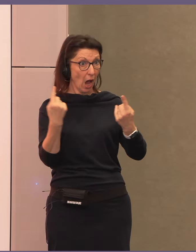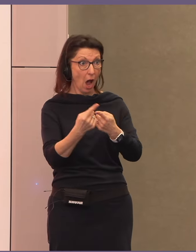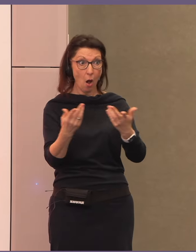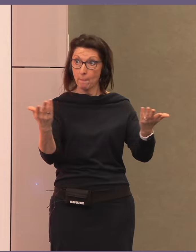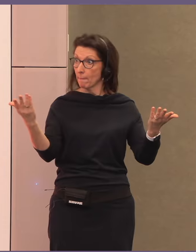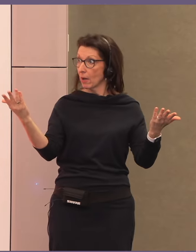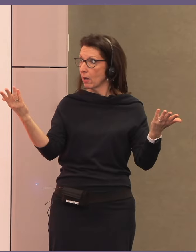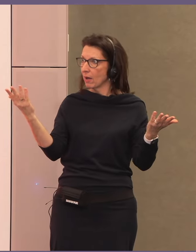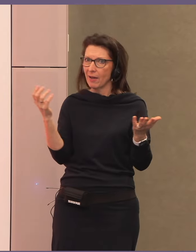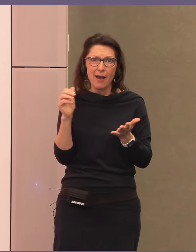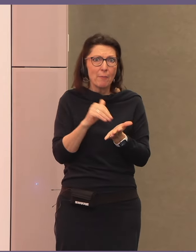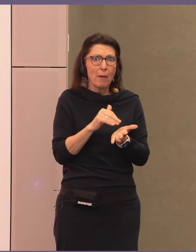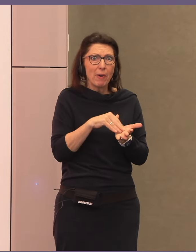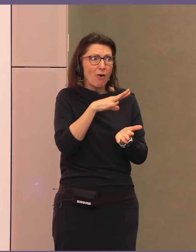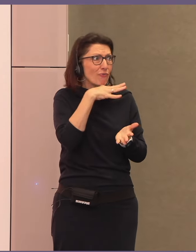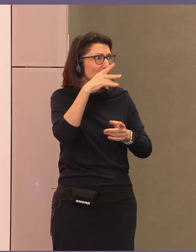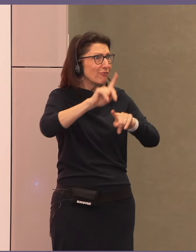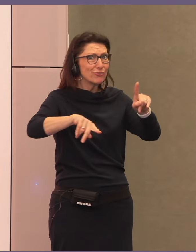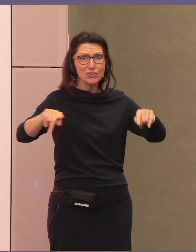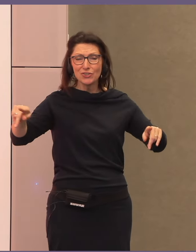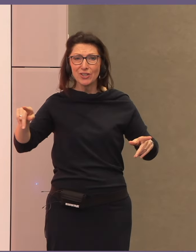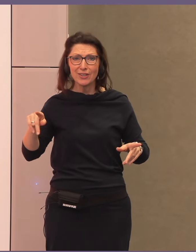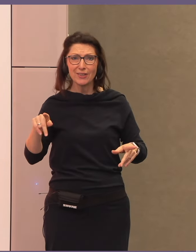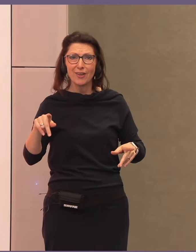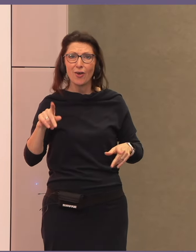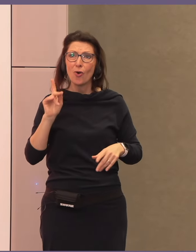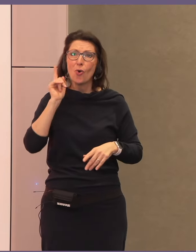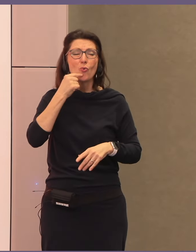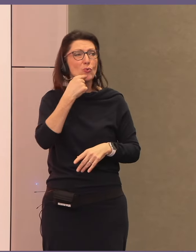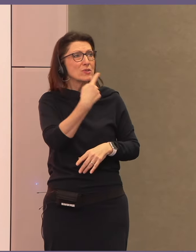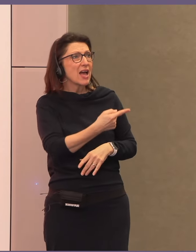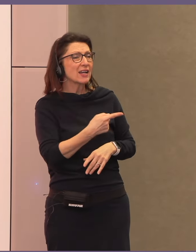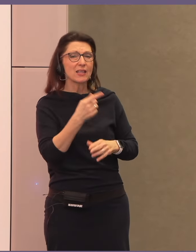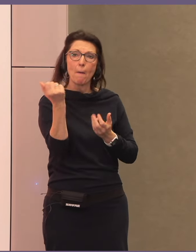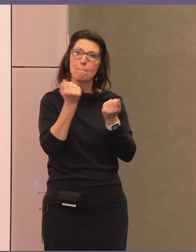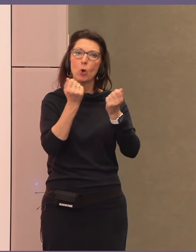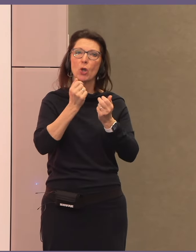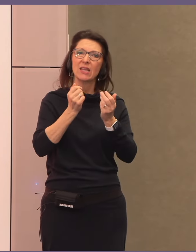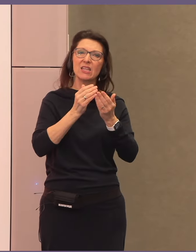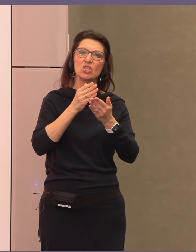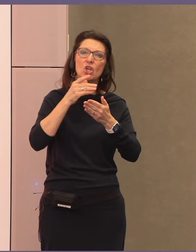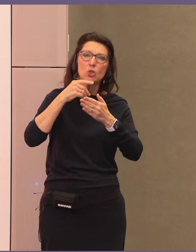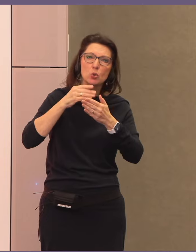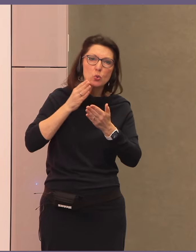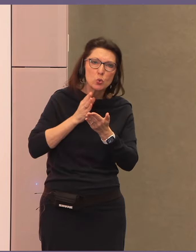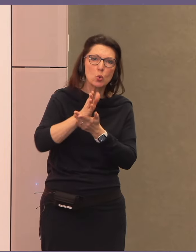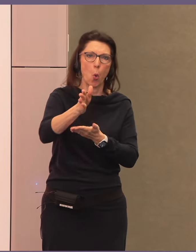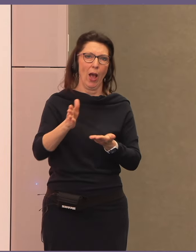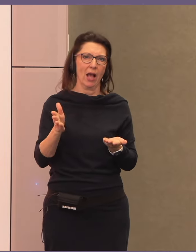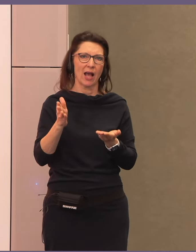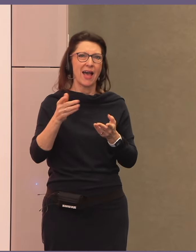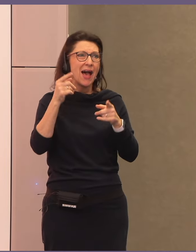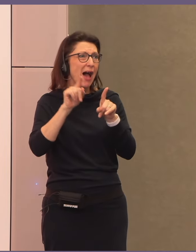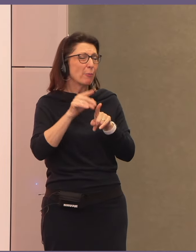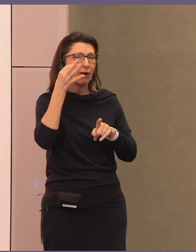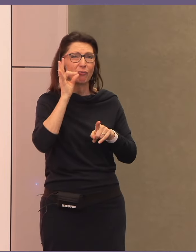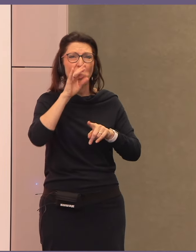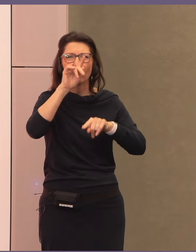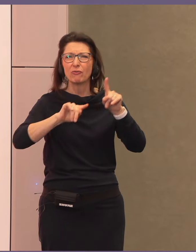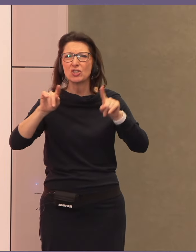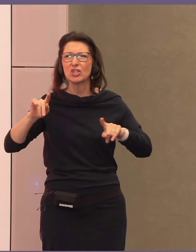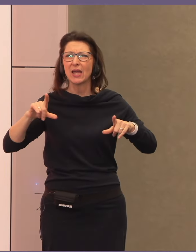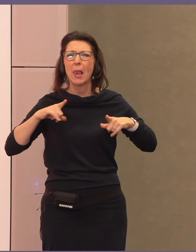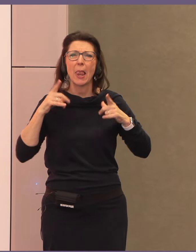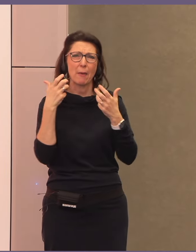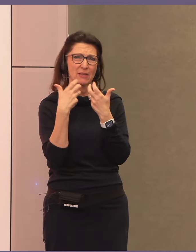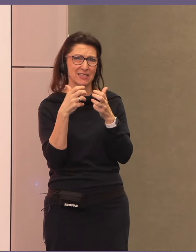auch diese Vielfalt. Du hast sozusagen von den politischen Zugängen auch gesprochen, aber es sind auch die unterschiedlichen Biografien, die unterschiedlichen